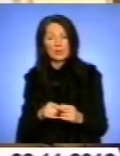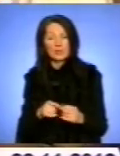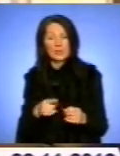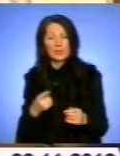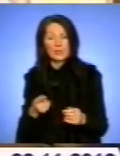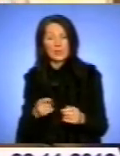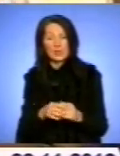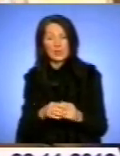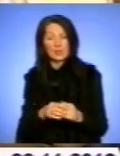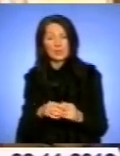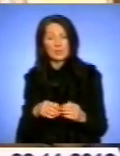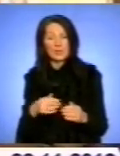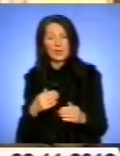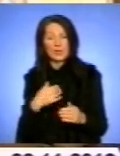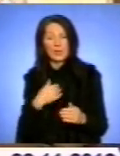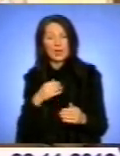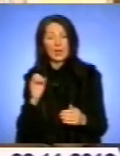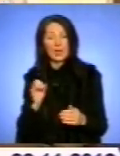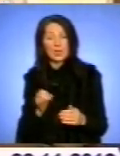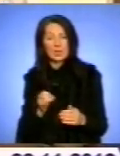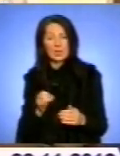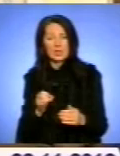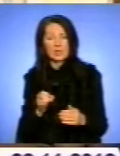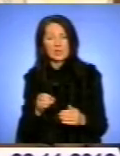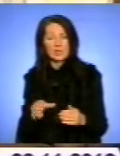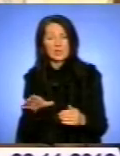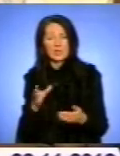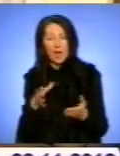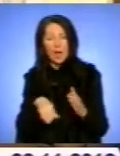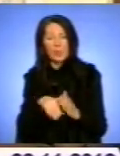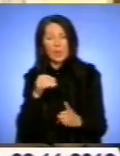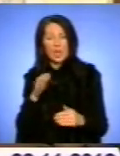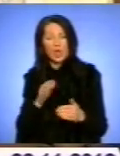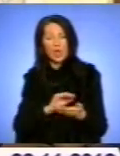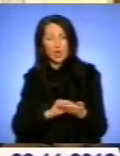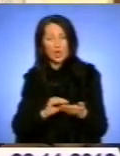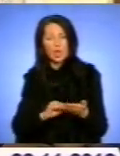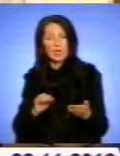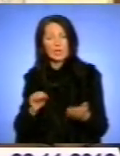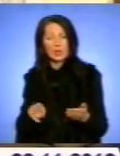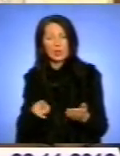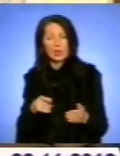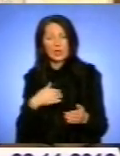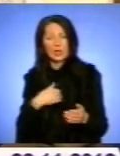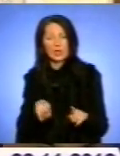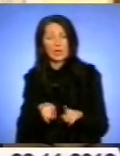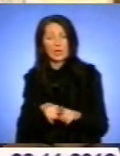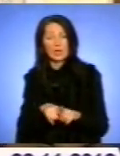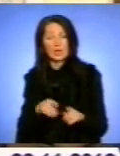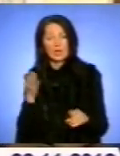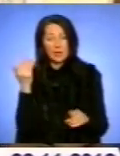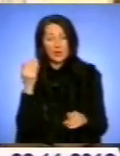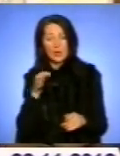для всіх дітей. І в сумі я обрала журналістів, тому що вже декілька років я захоплювалася